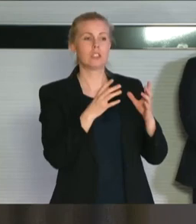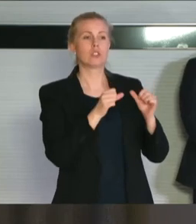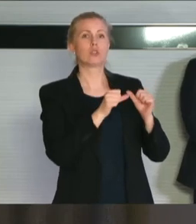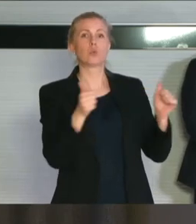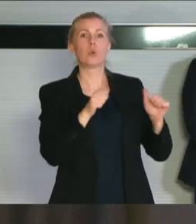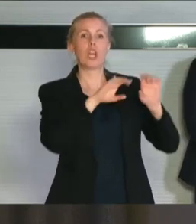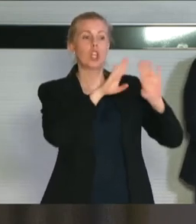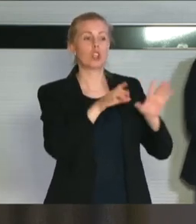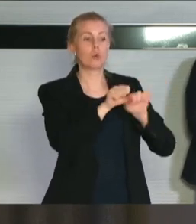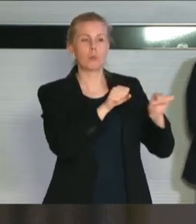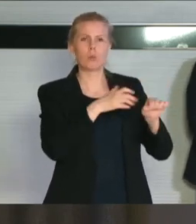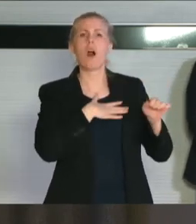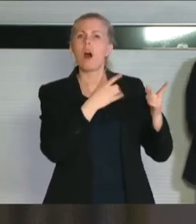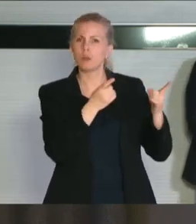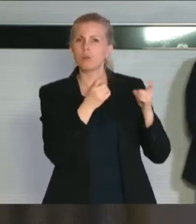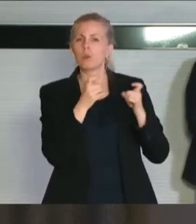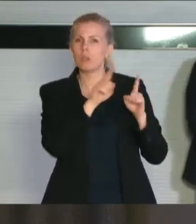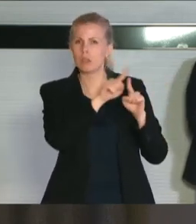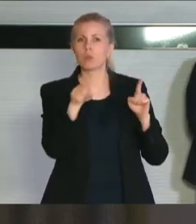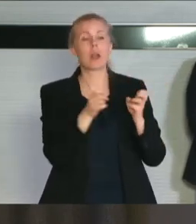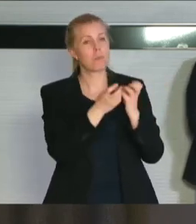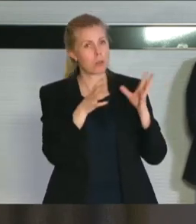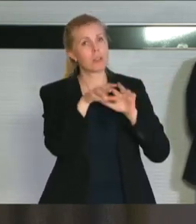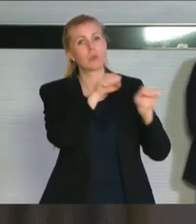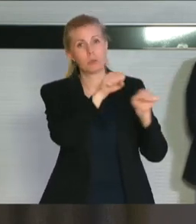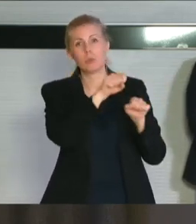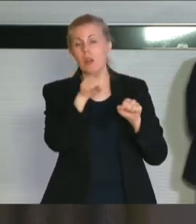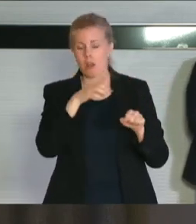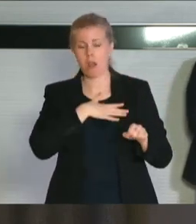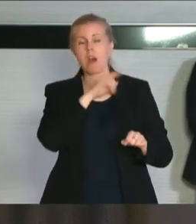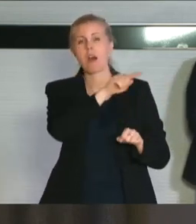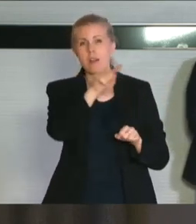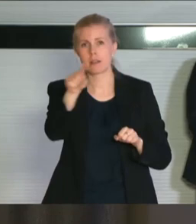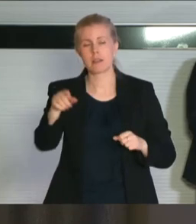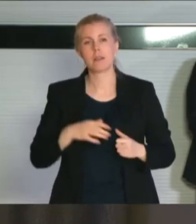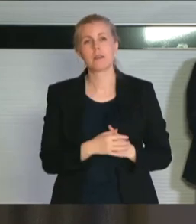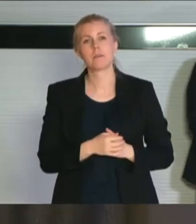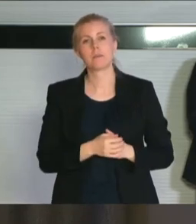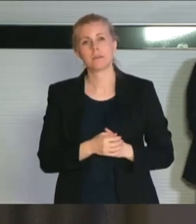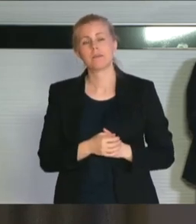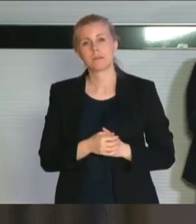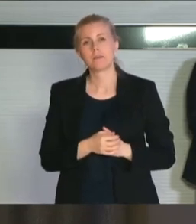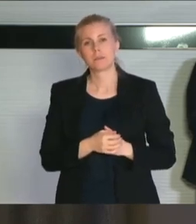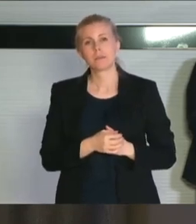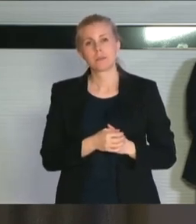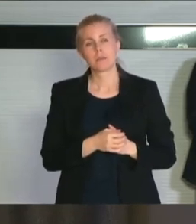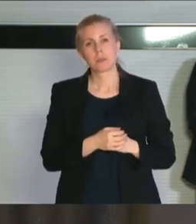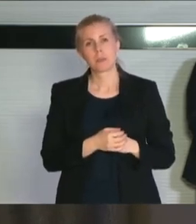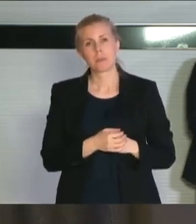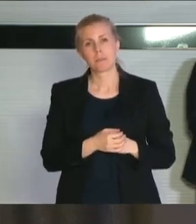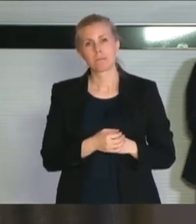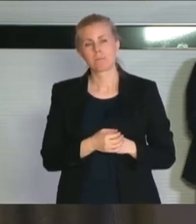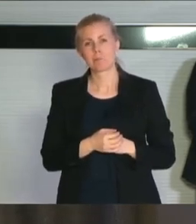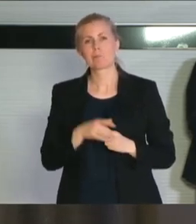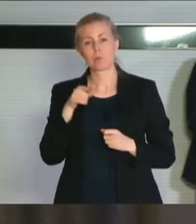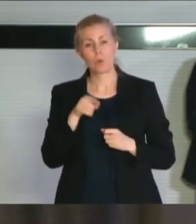har utfordringer med dette. Og det er veldig mange kommuner som har det. Så det er det som er utfordringen. Det som jo var